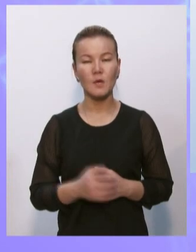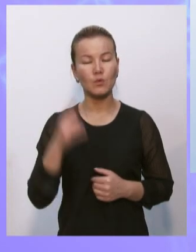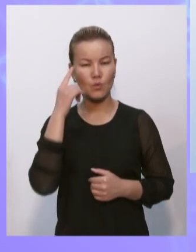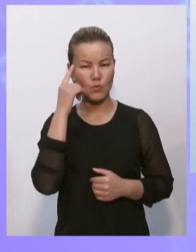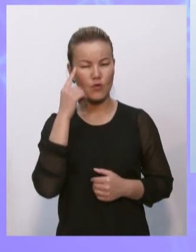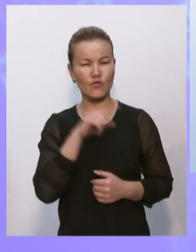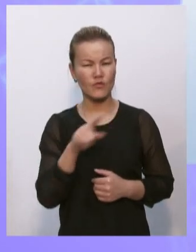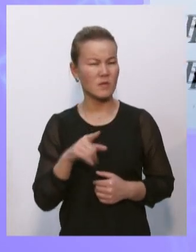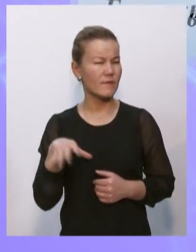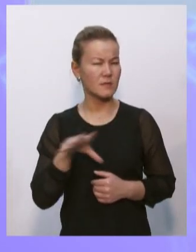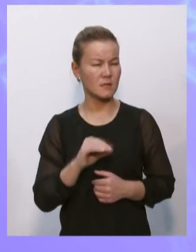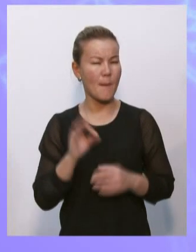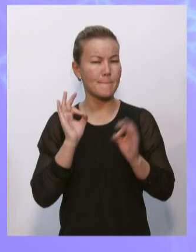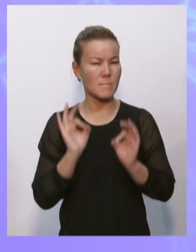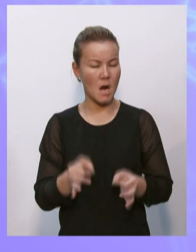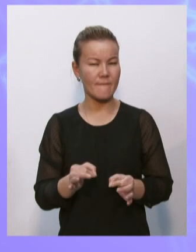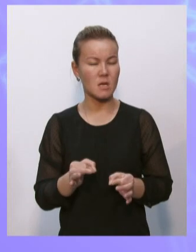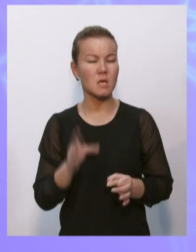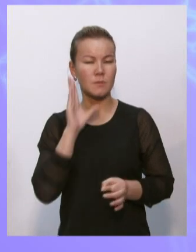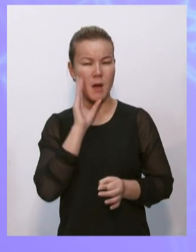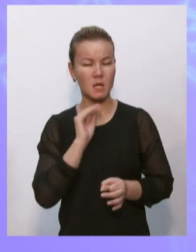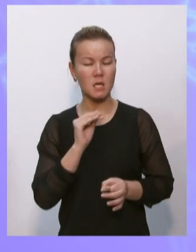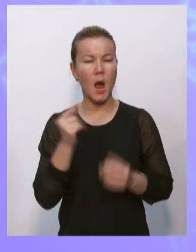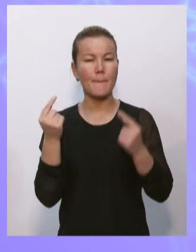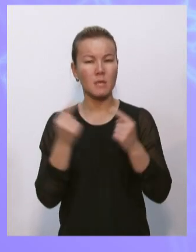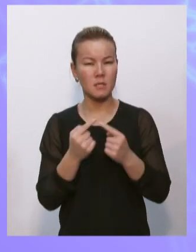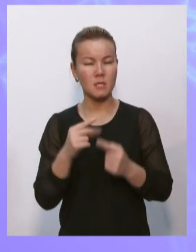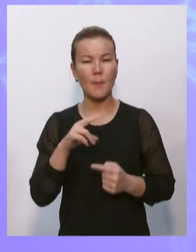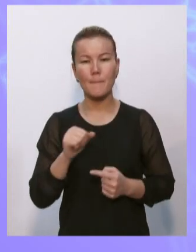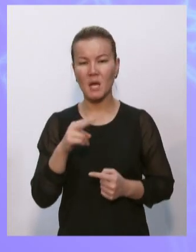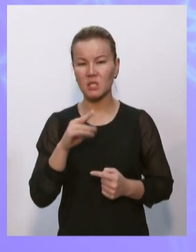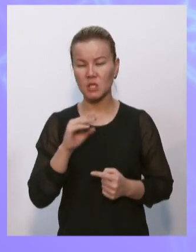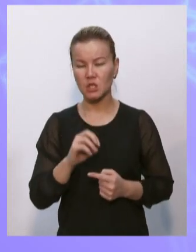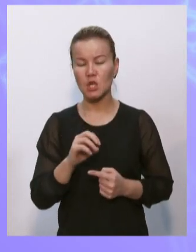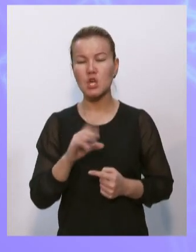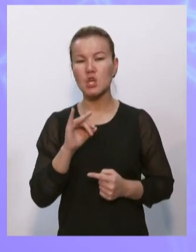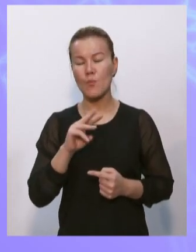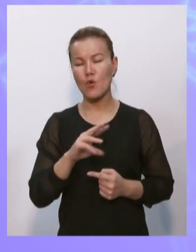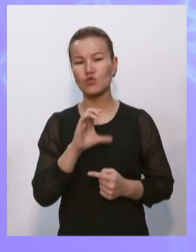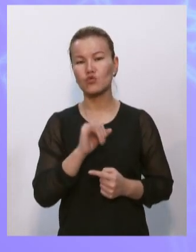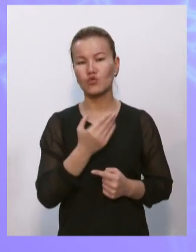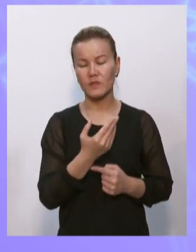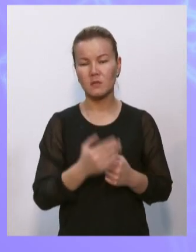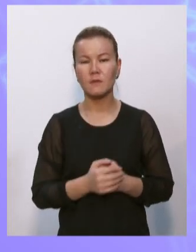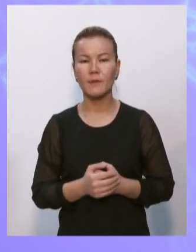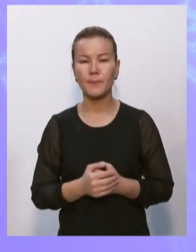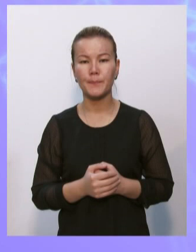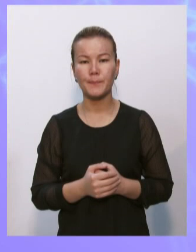Думаю, что вы все правильно смогли определить падеж имен существительных.